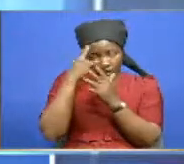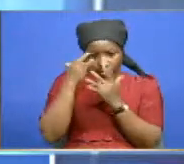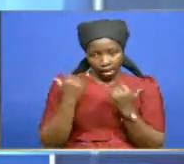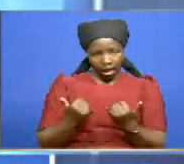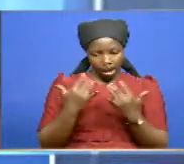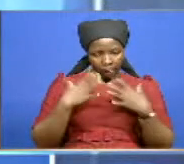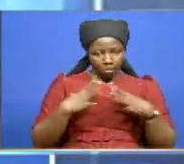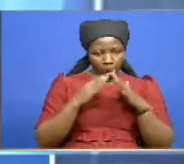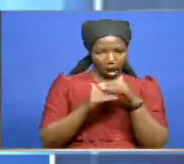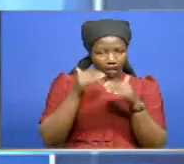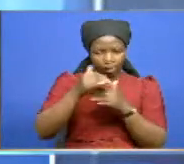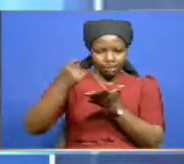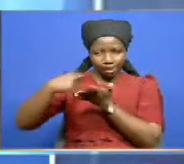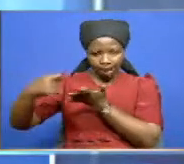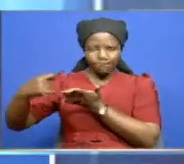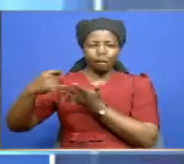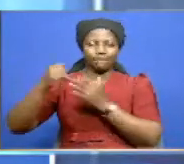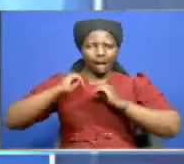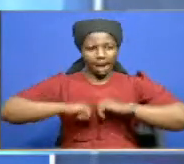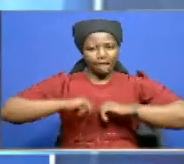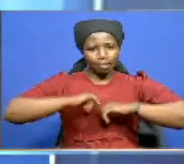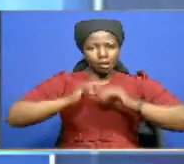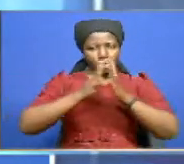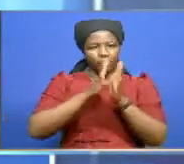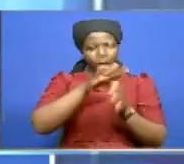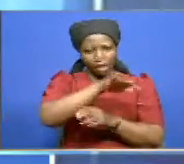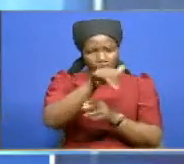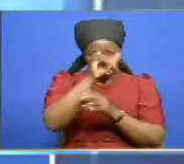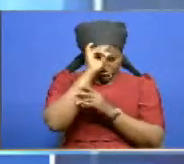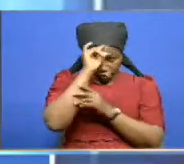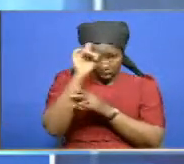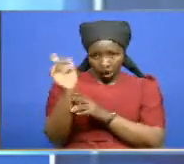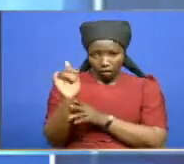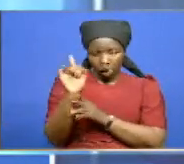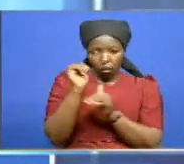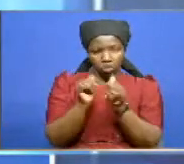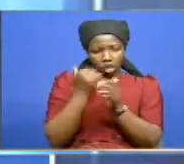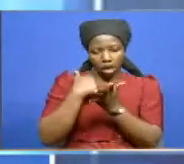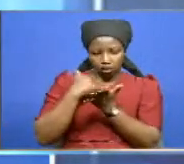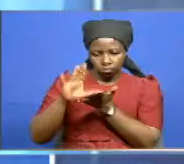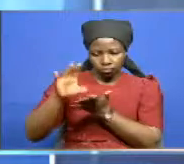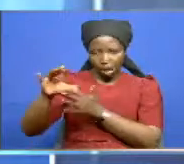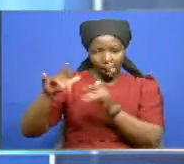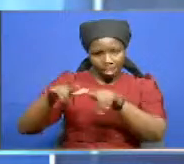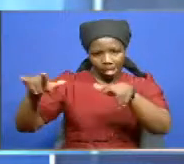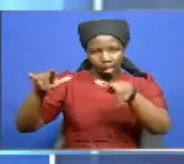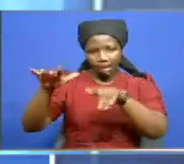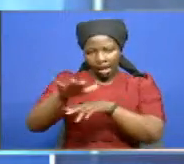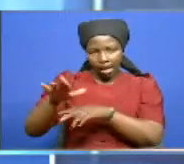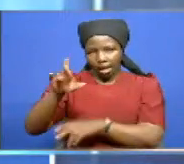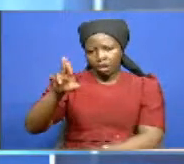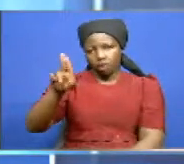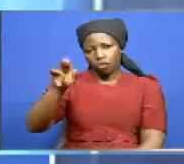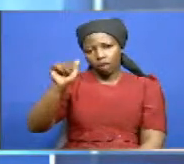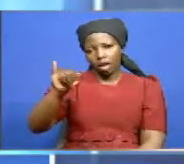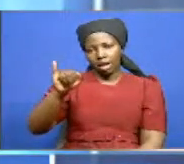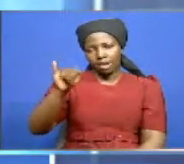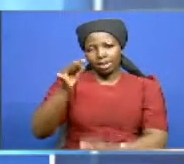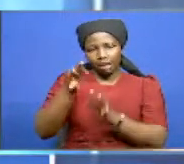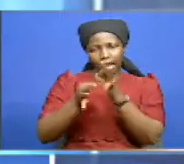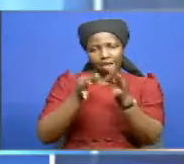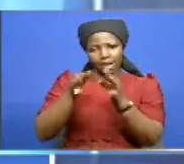ya kutia saini mkataba wa maelewano na serikali ya kaunti ya Nairobi ambayo imetenga shamba katika eneo la Ruai, eneo bunge la